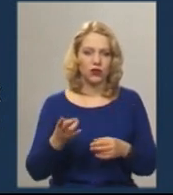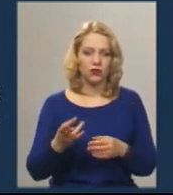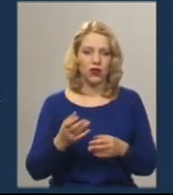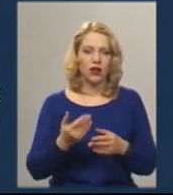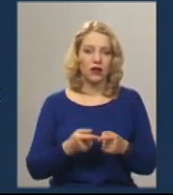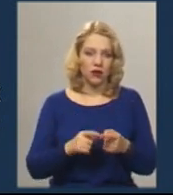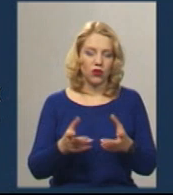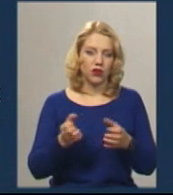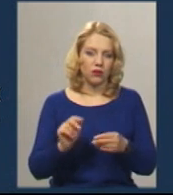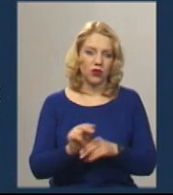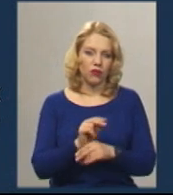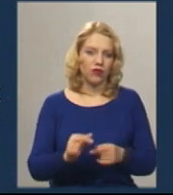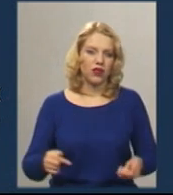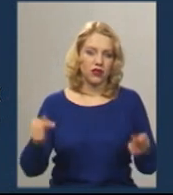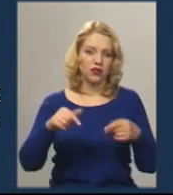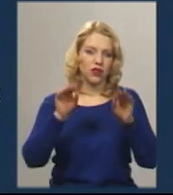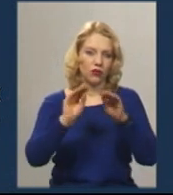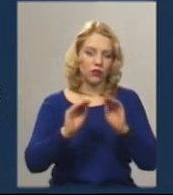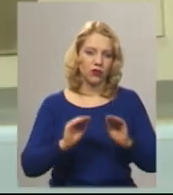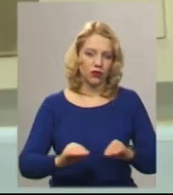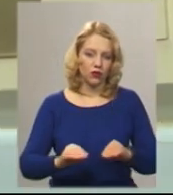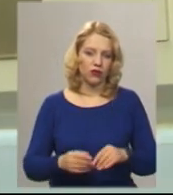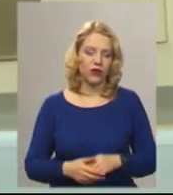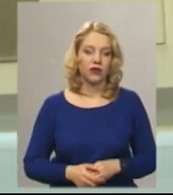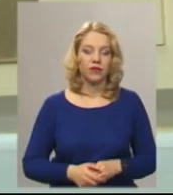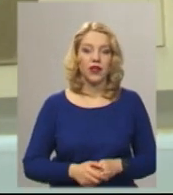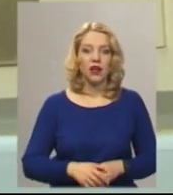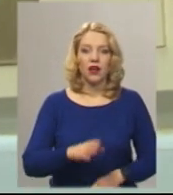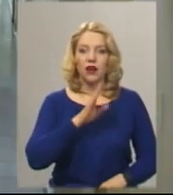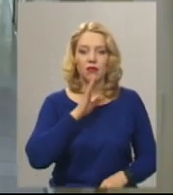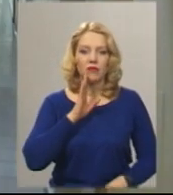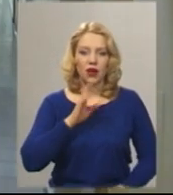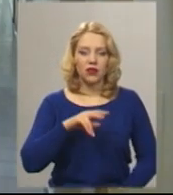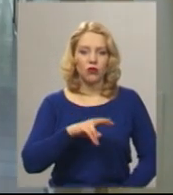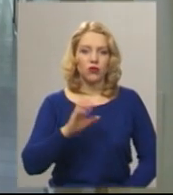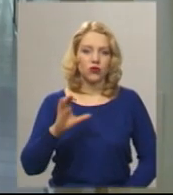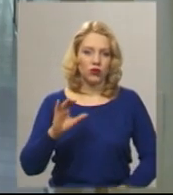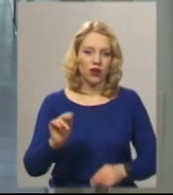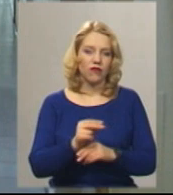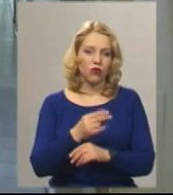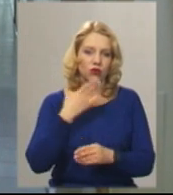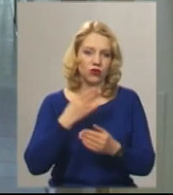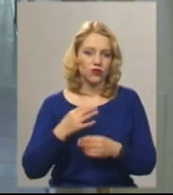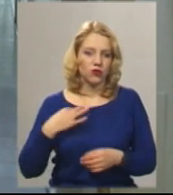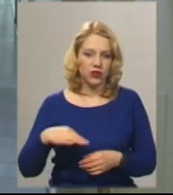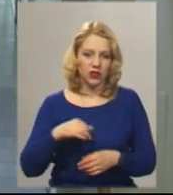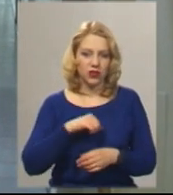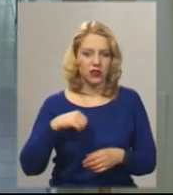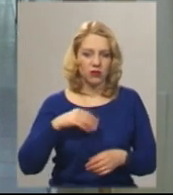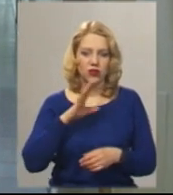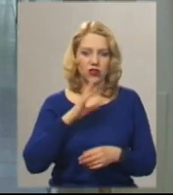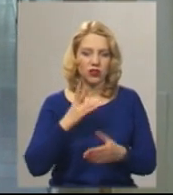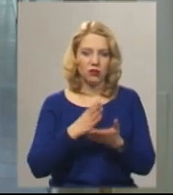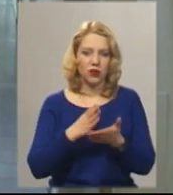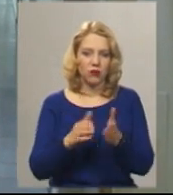Отримує лікування згідно протоколу лікування опікових хворих. Мати Євгена Любов Сорока виховує сина сама. Жінка, яка зараз перебуває у